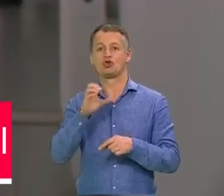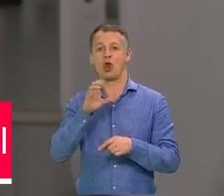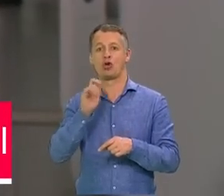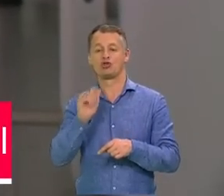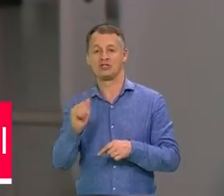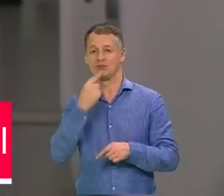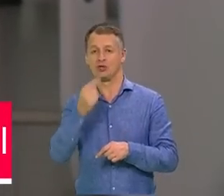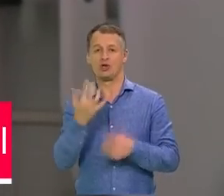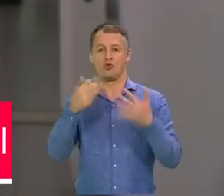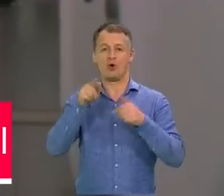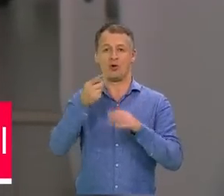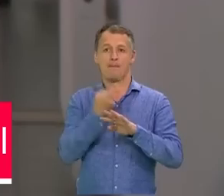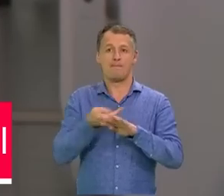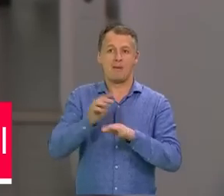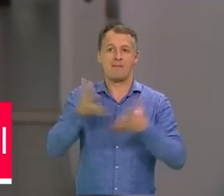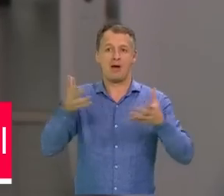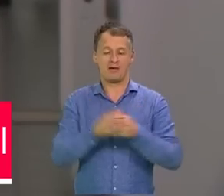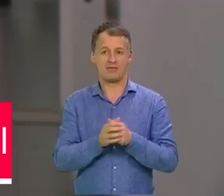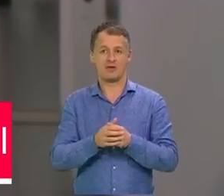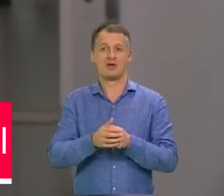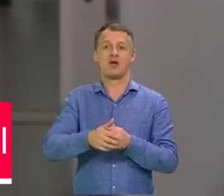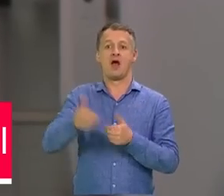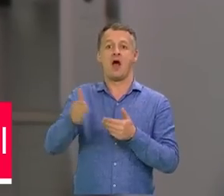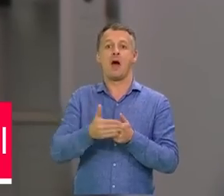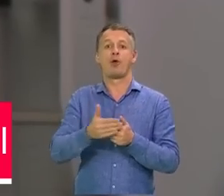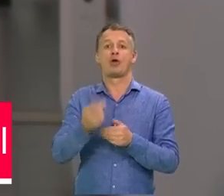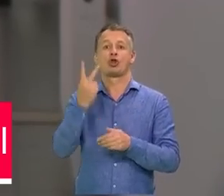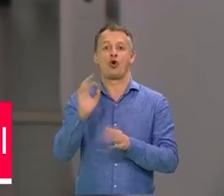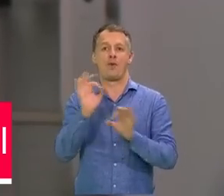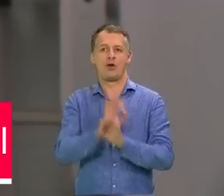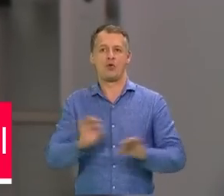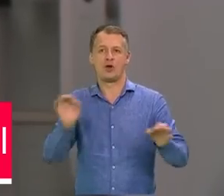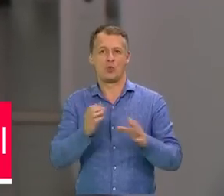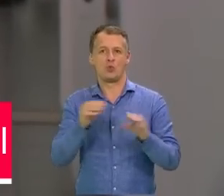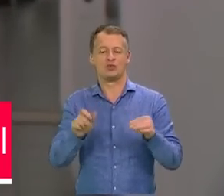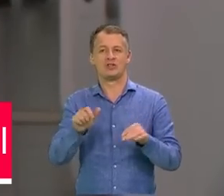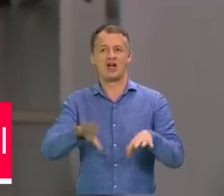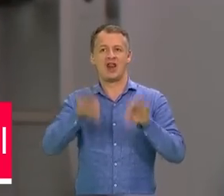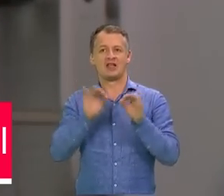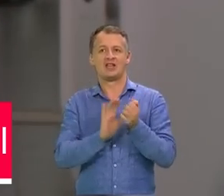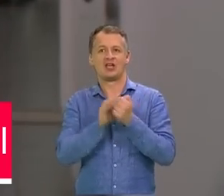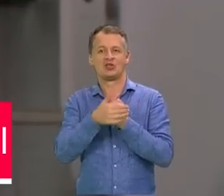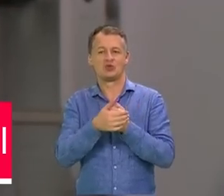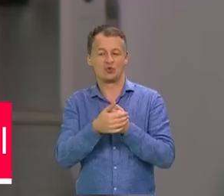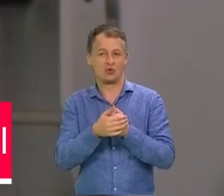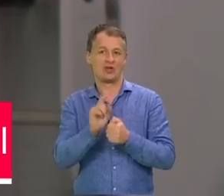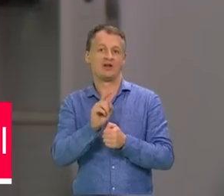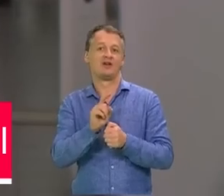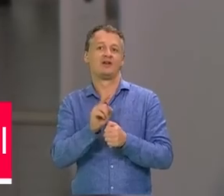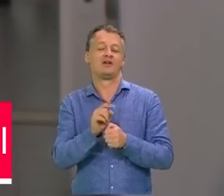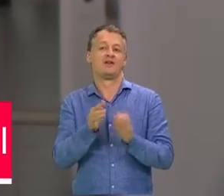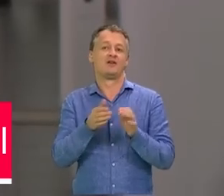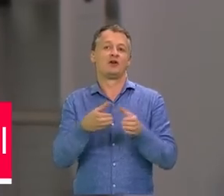lor este mult mai mare, aproape 2 milioane. Însă mulți aleg să își ascundă identitatea pentru a nu